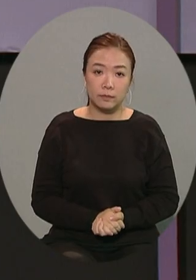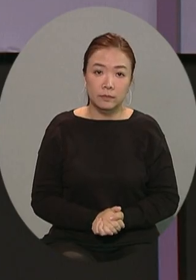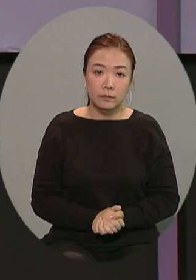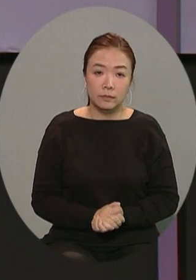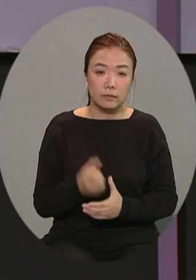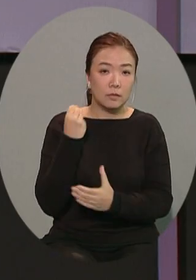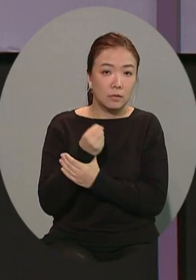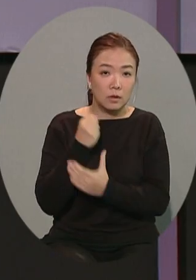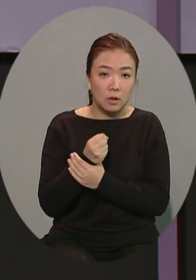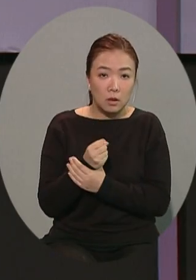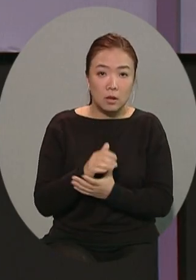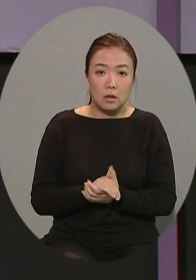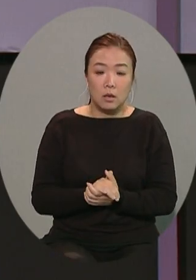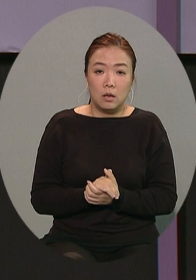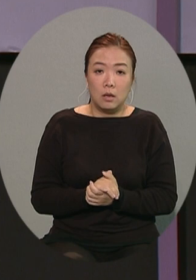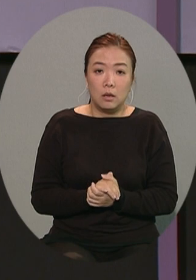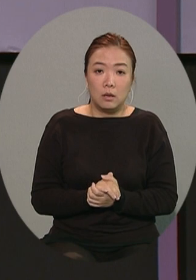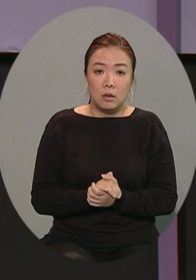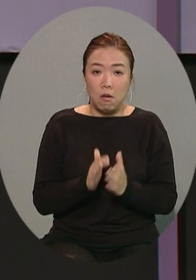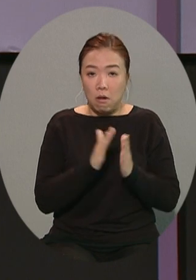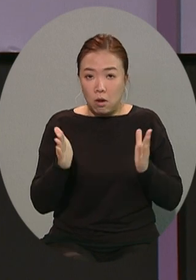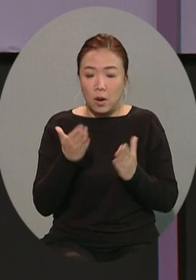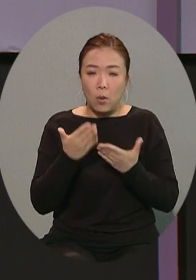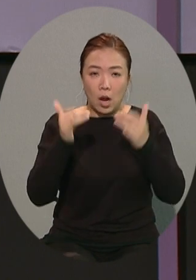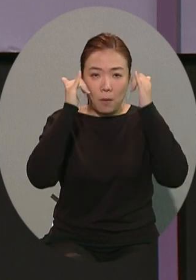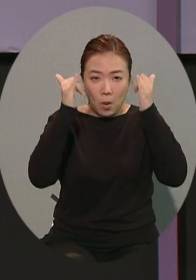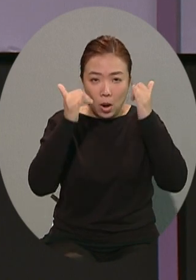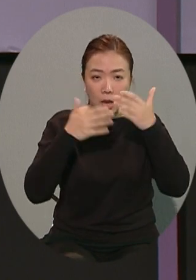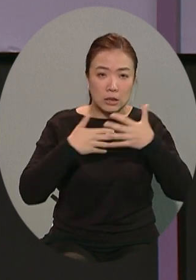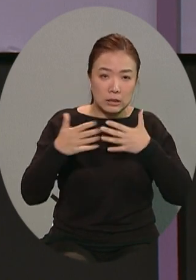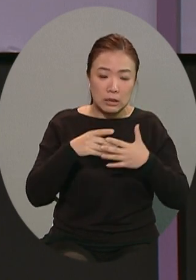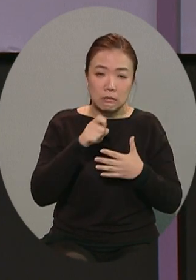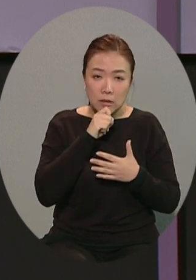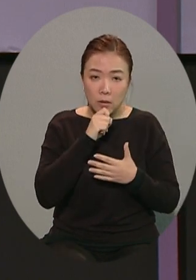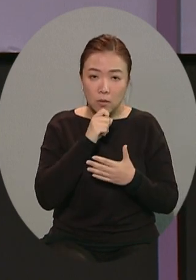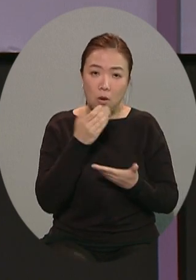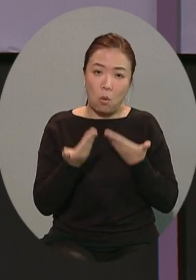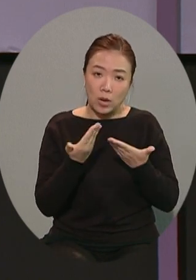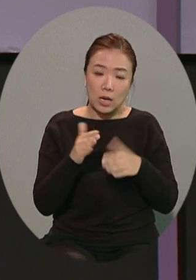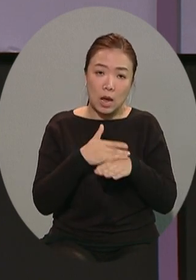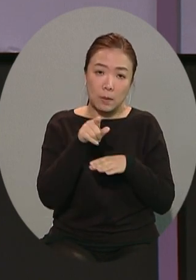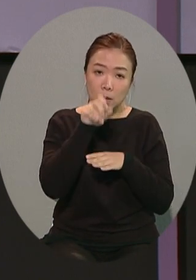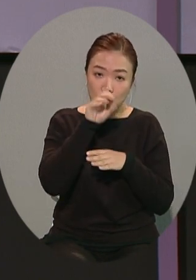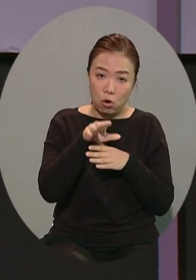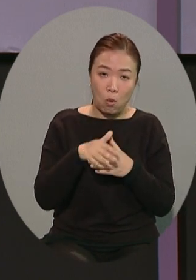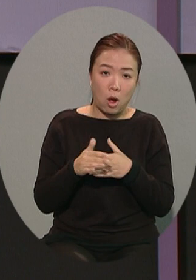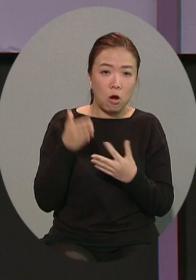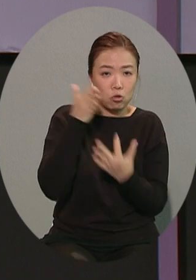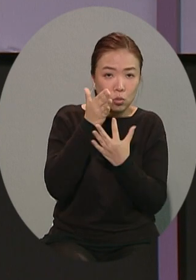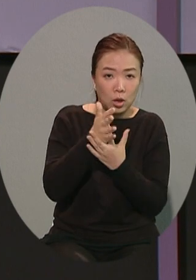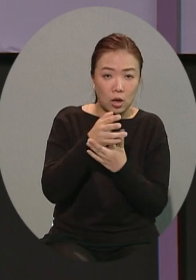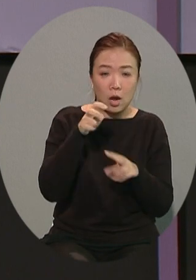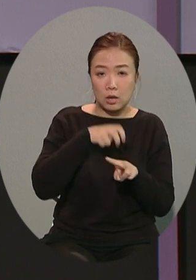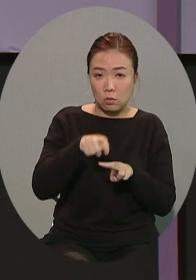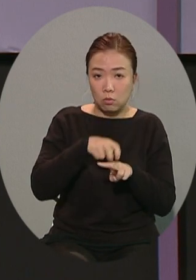示威者當然當中係會有一啲暴力嘅場面，又或者你啱啱提到嘅攻擊呢一個港鐵。